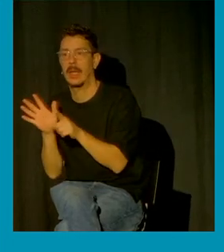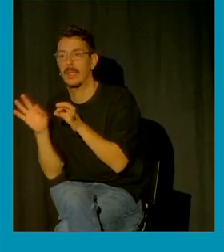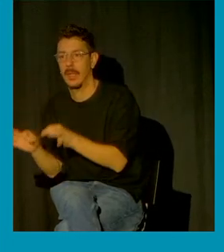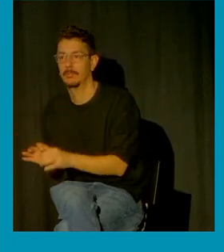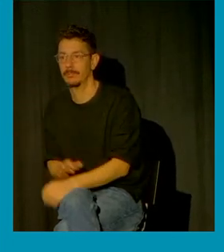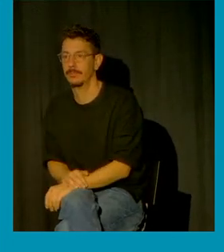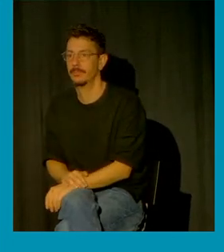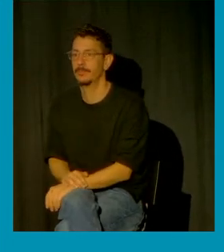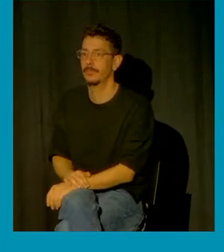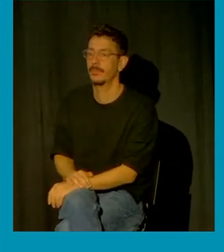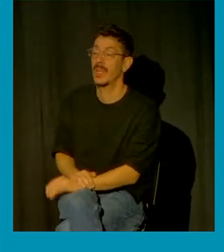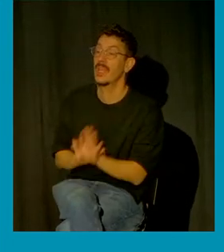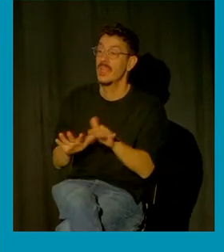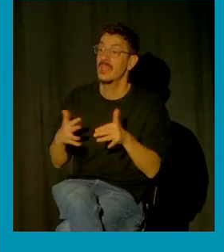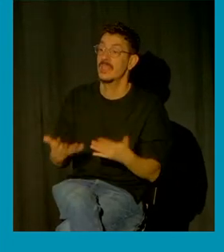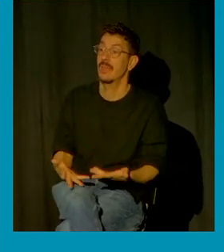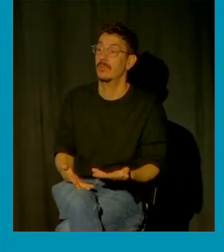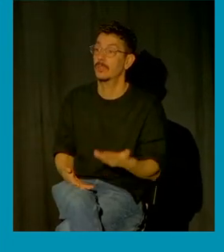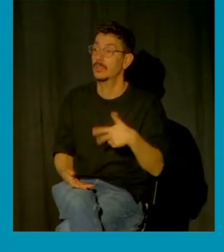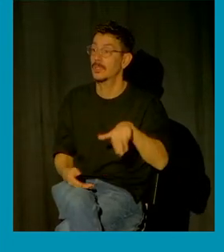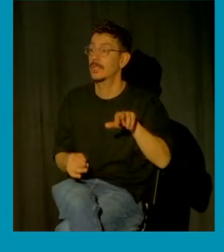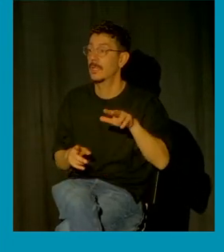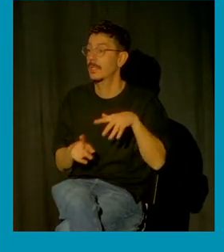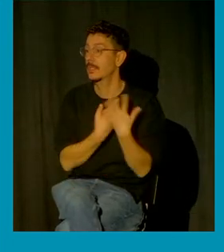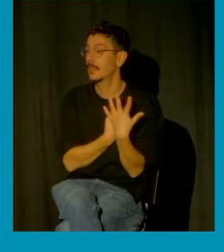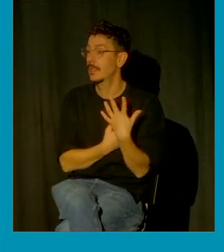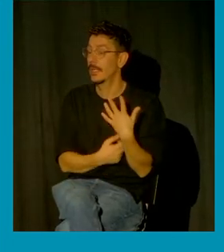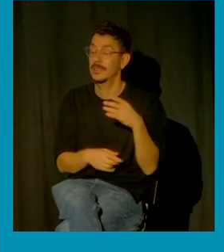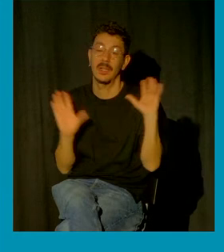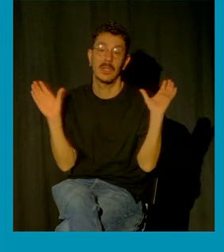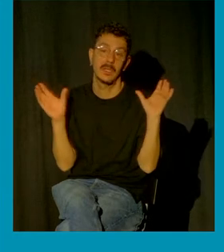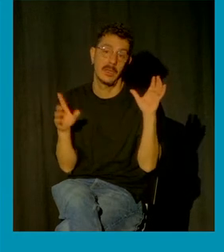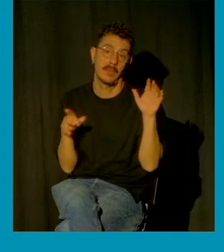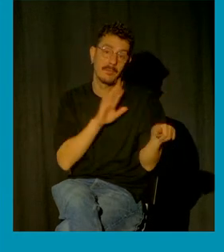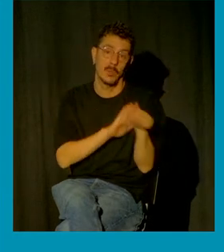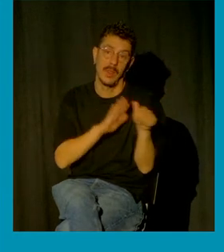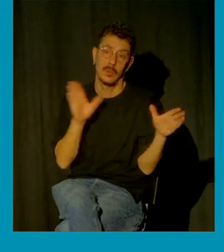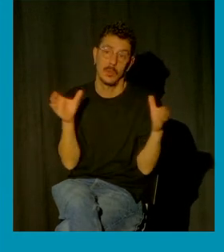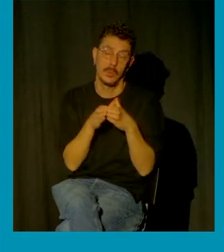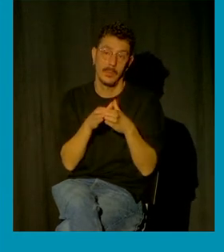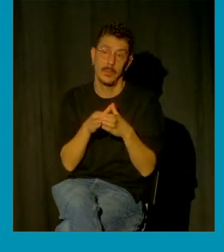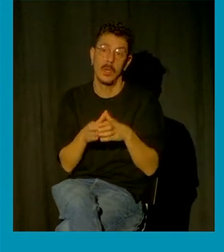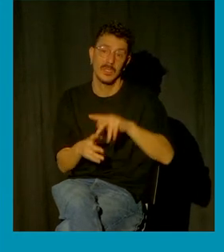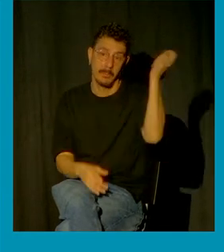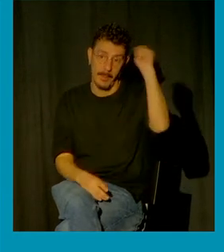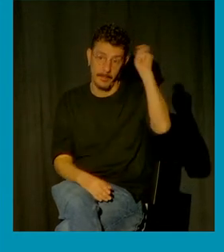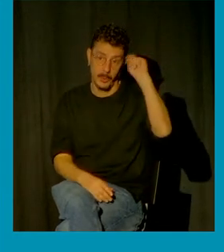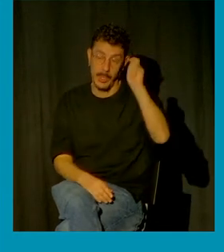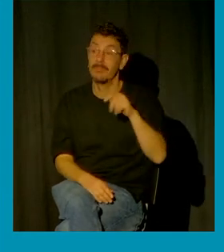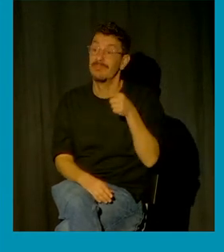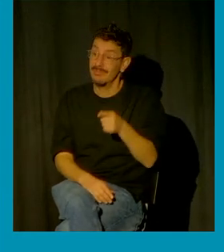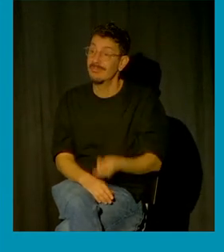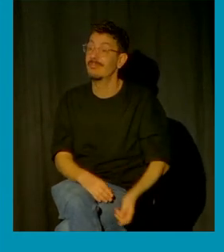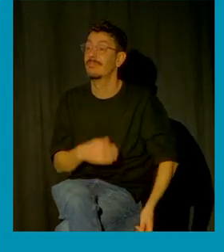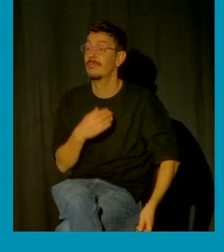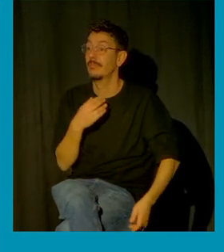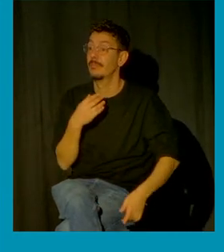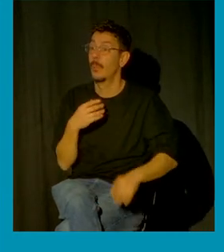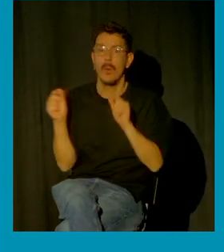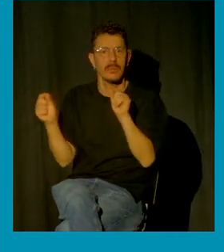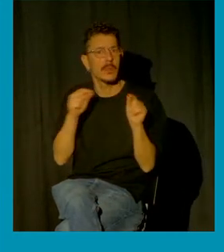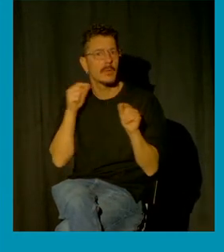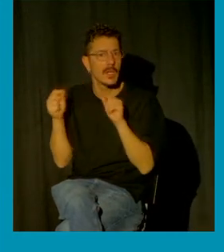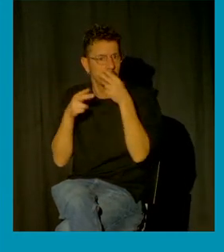perdó del cas de la violació grupal de Pamplona es va començar a generar un debat públic sobre